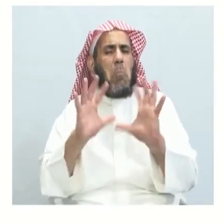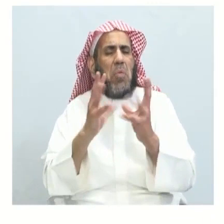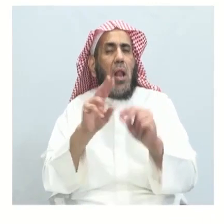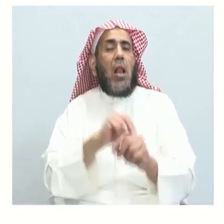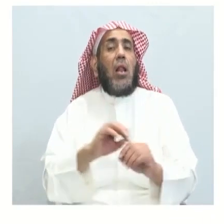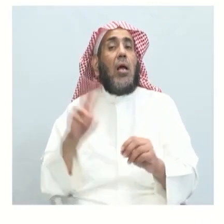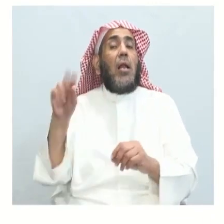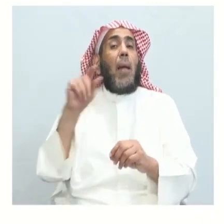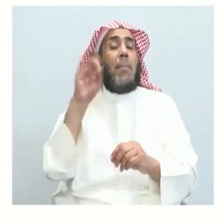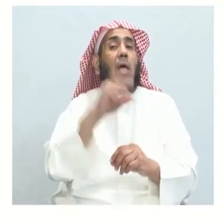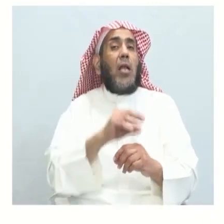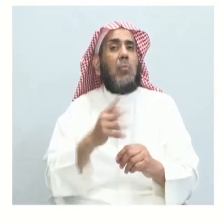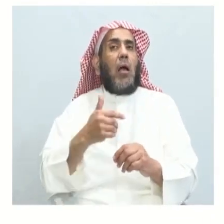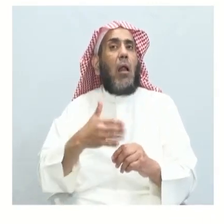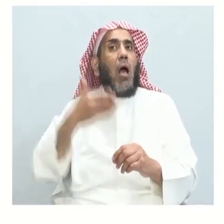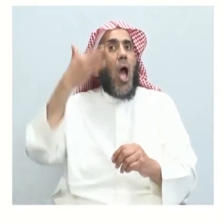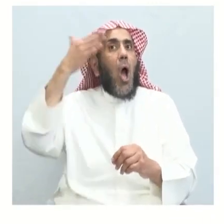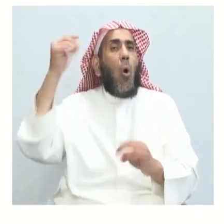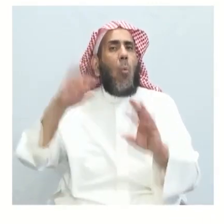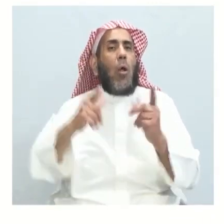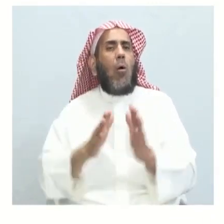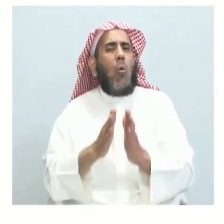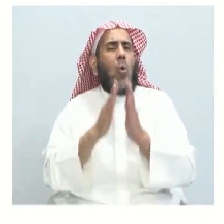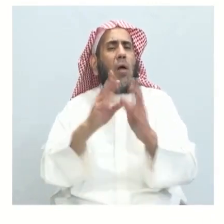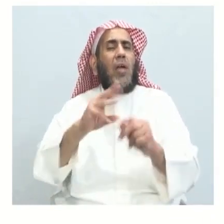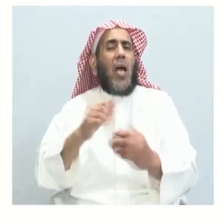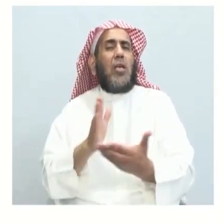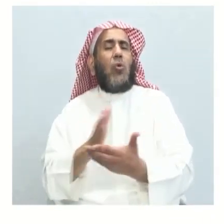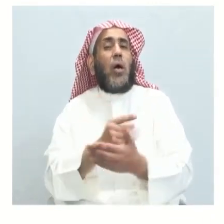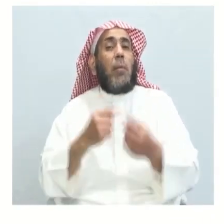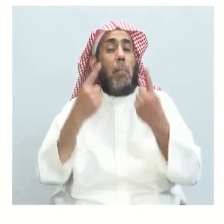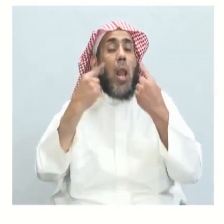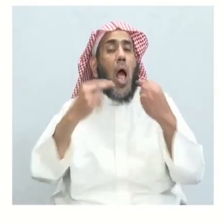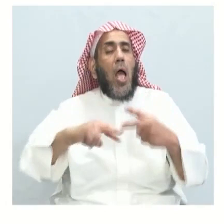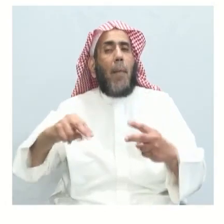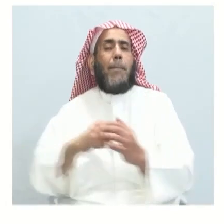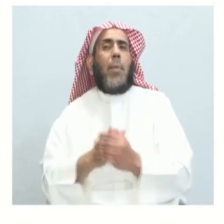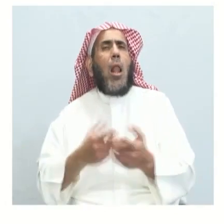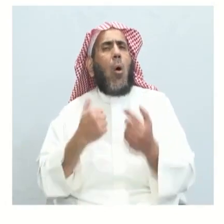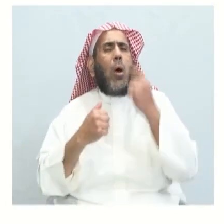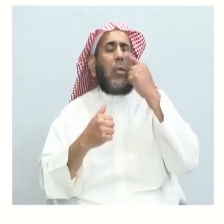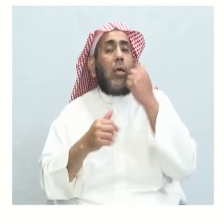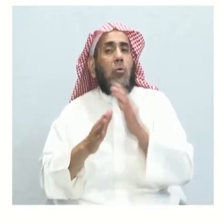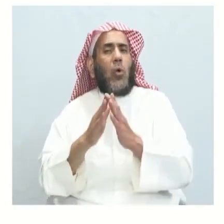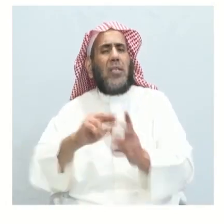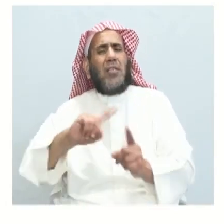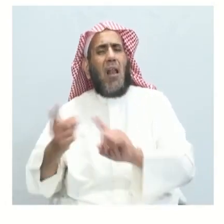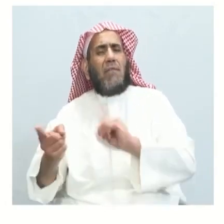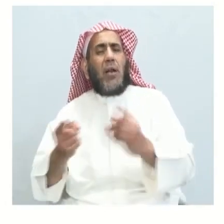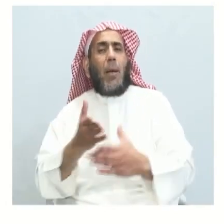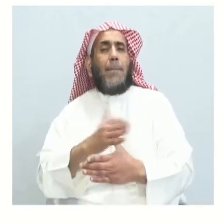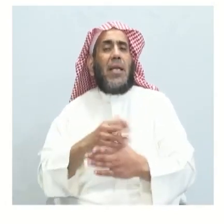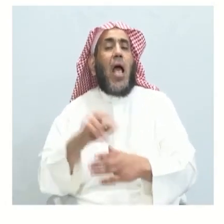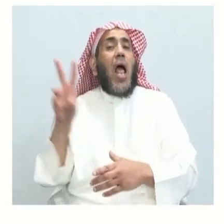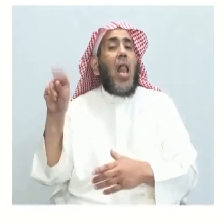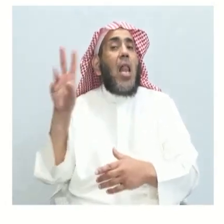الامثال اشتمالها على خبره محدده في احد جوانب الحياه لو اردنا ان نحدد الفرق بين